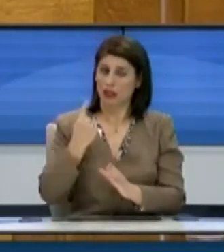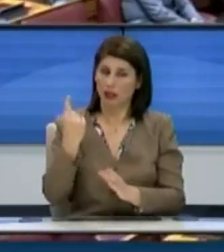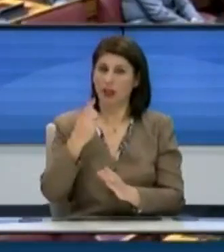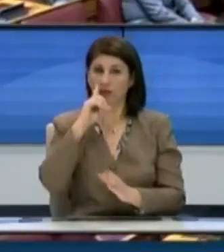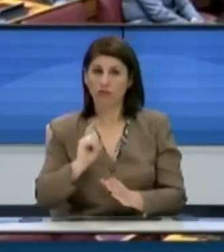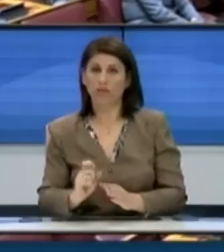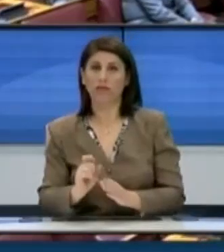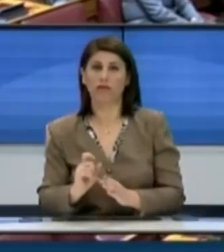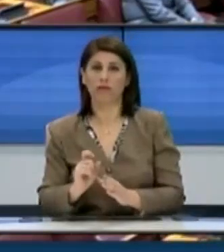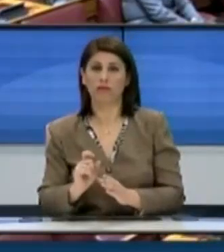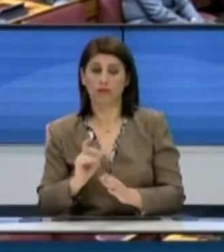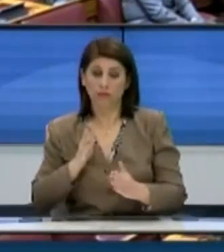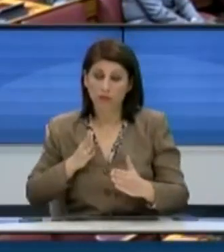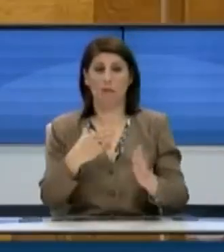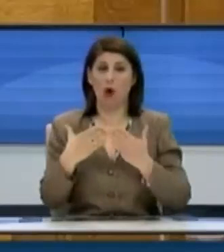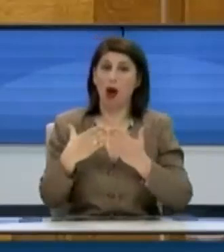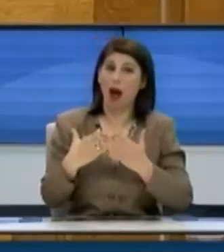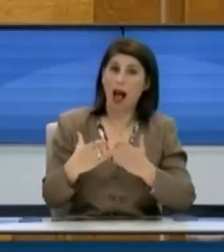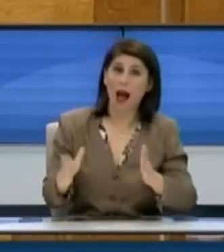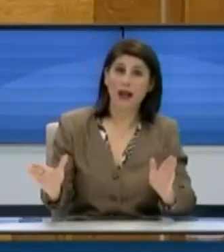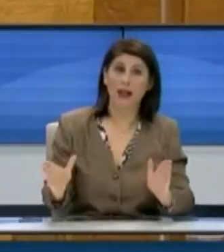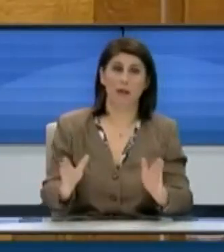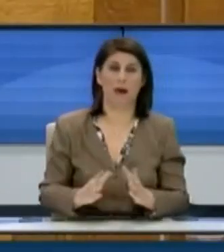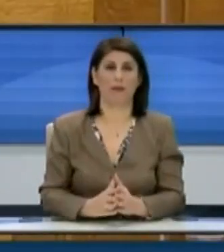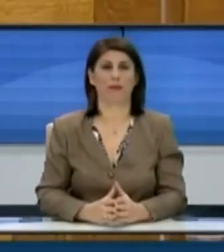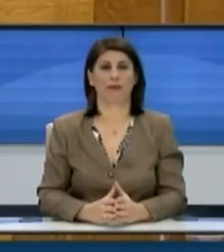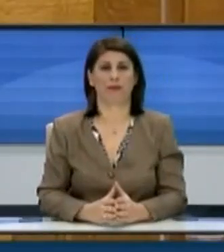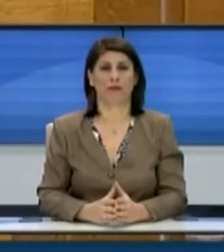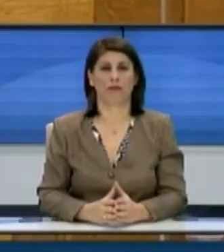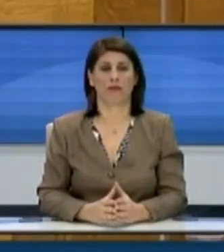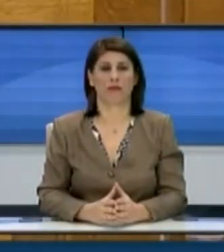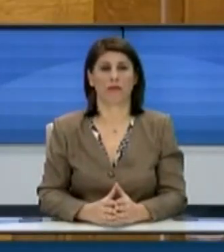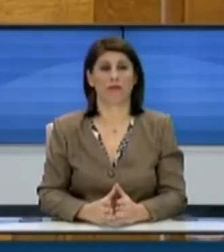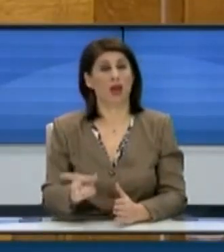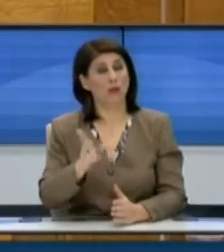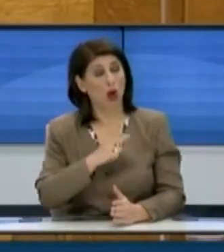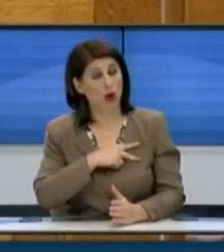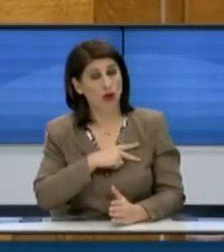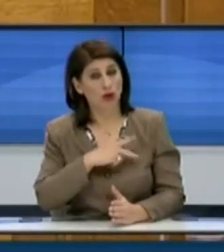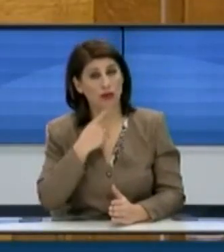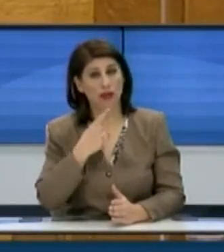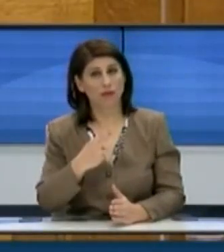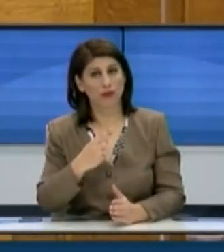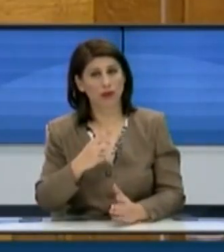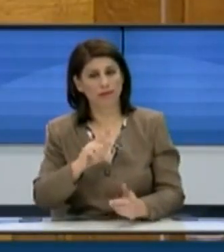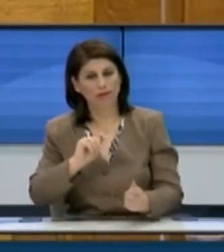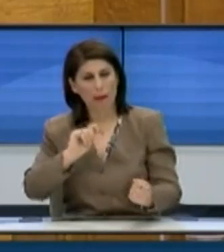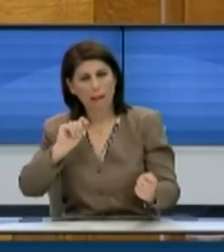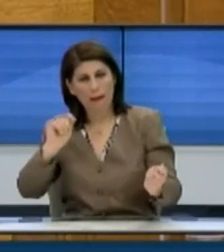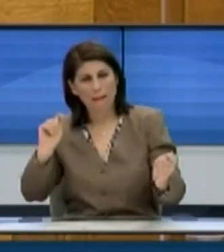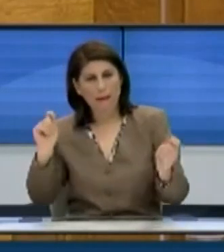παρεμβάσεις. Προσοχή, είναι λάθος να μιλάμε για άνοιγμα και πολύ πιο σωστό να μιλάμε για